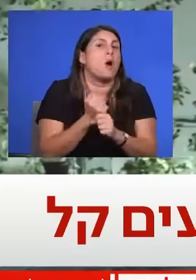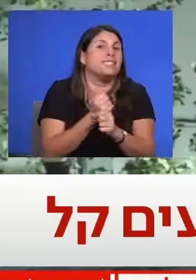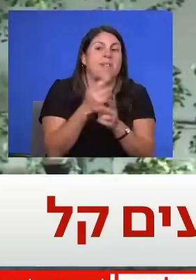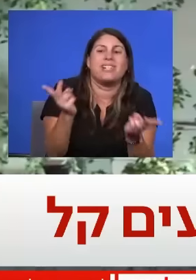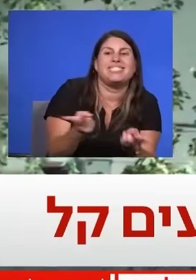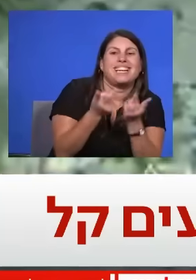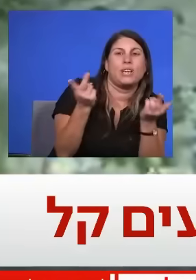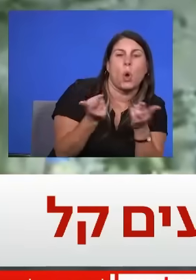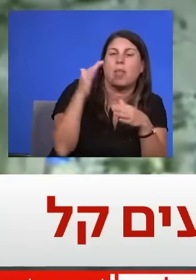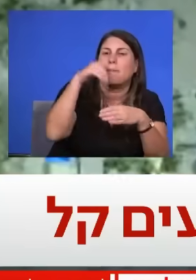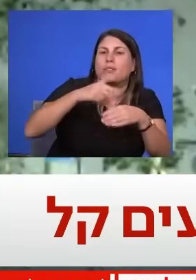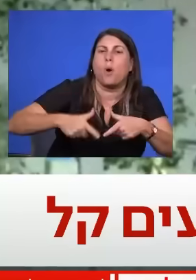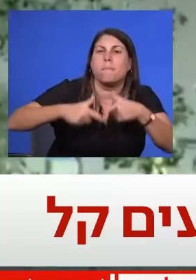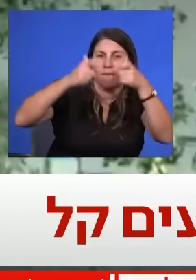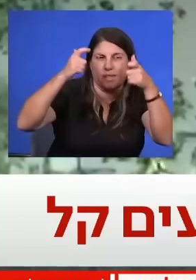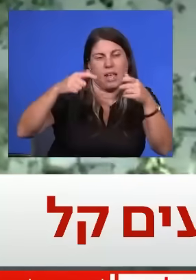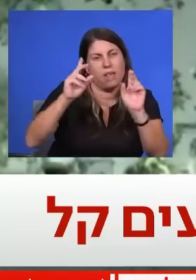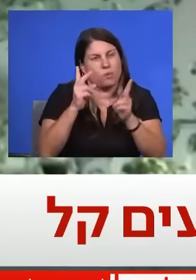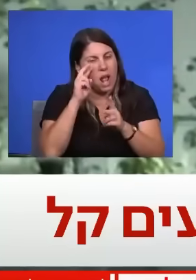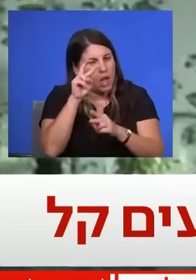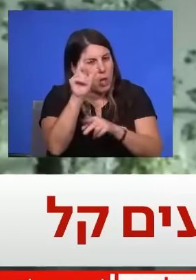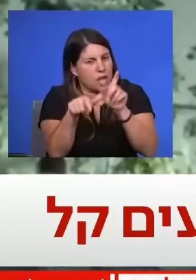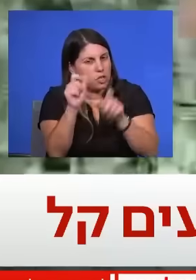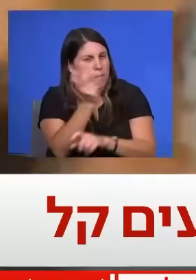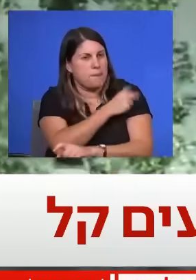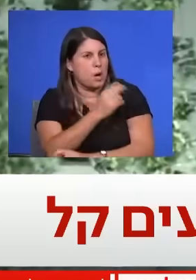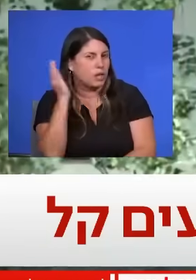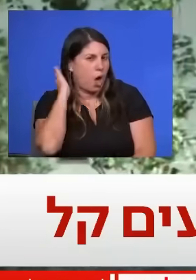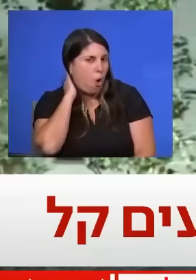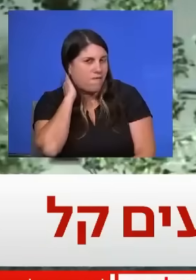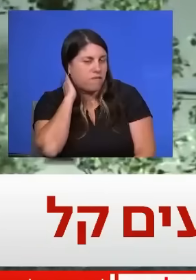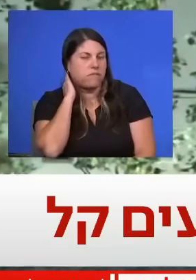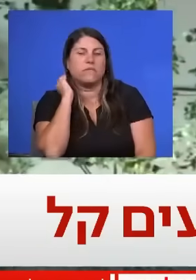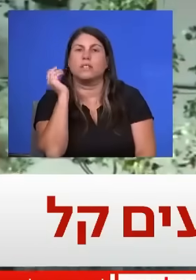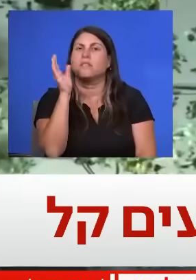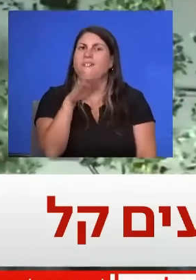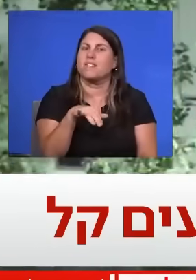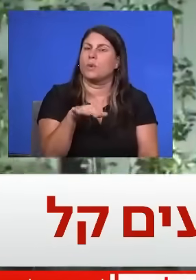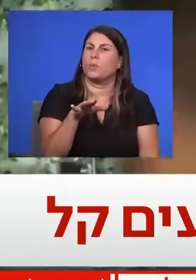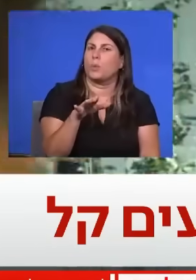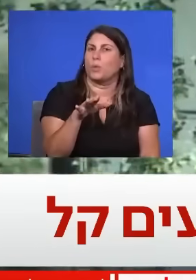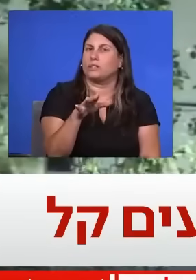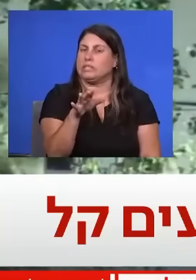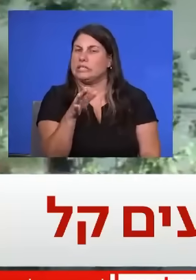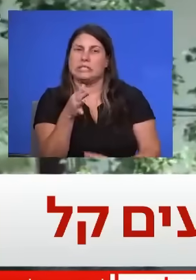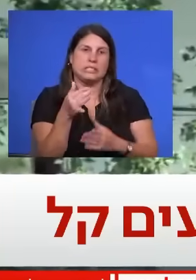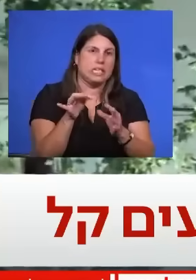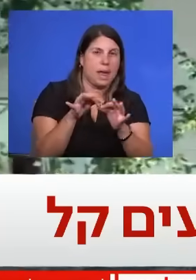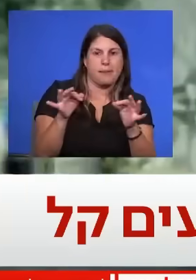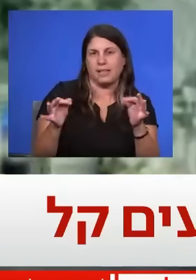המבנה עצמו. הנה אתם רואים את אנשי פיקוד העורף, אפילו מעט ככה מתחילים לפנות